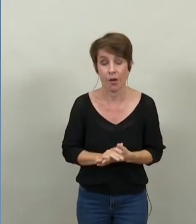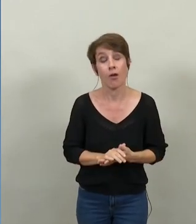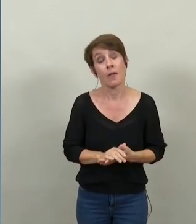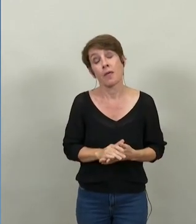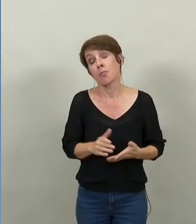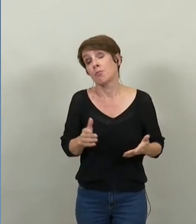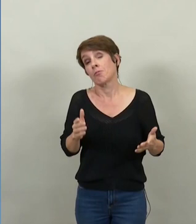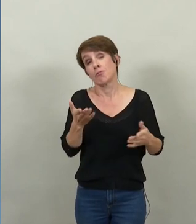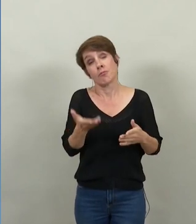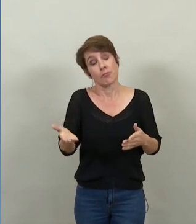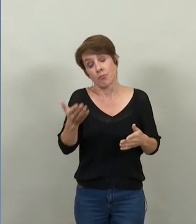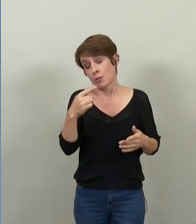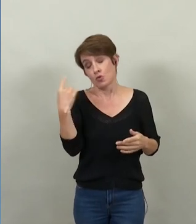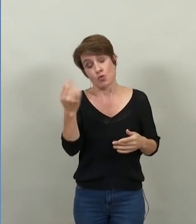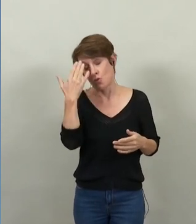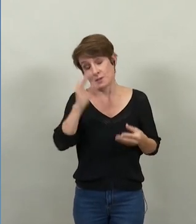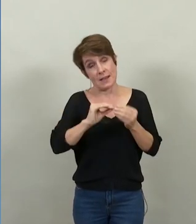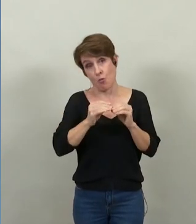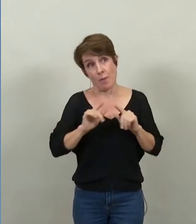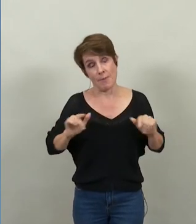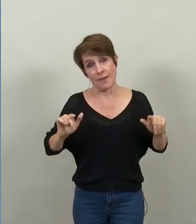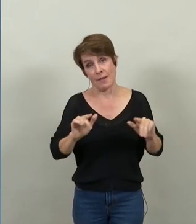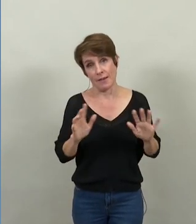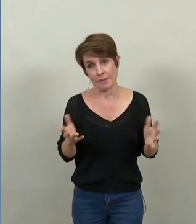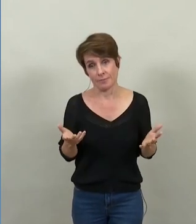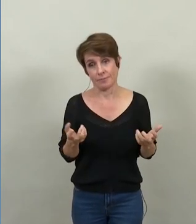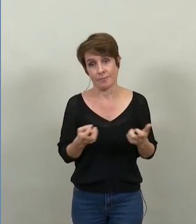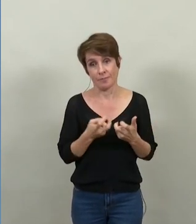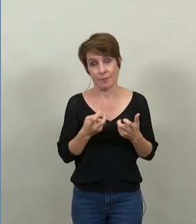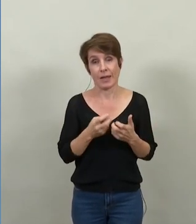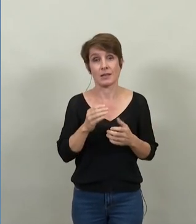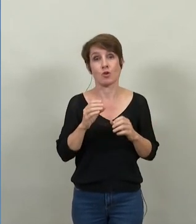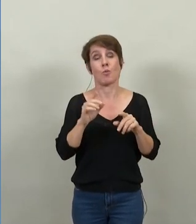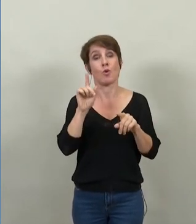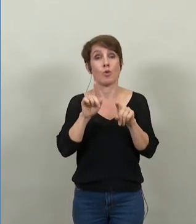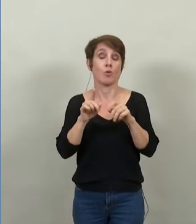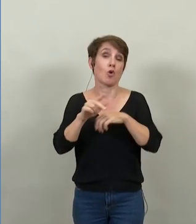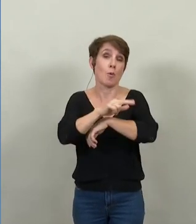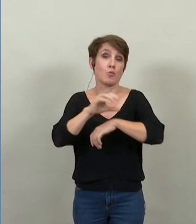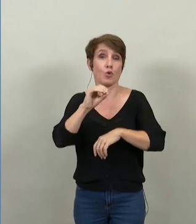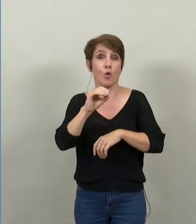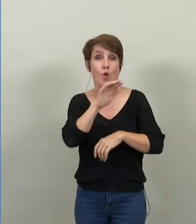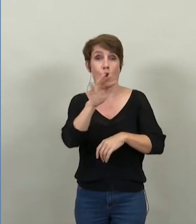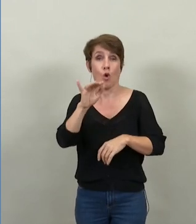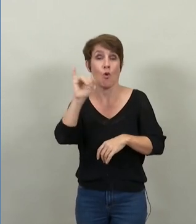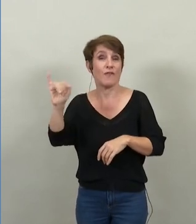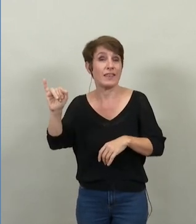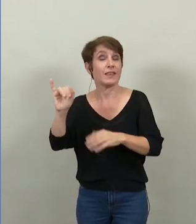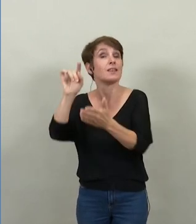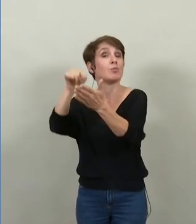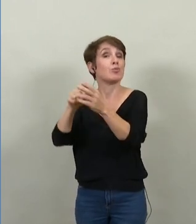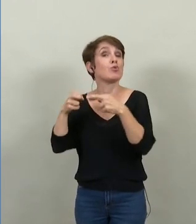est connu les causes sont multiples notamment la présence de l'Office français de l'immigration et d'intégration rue des